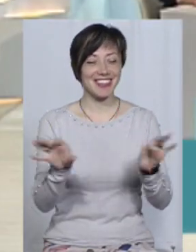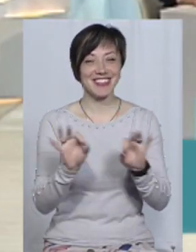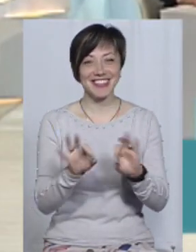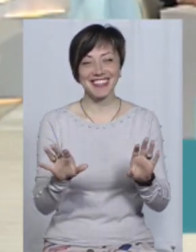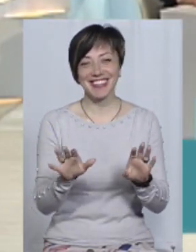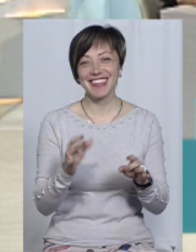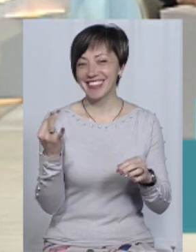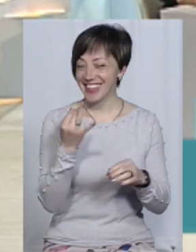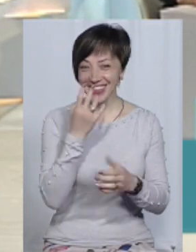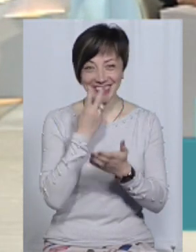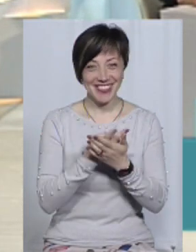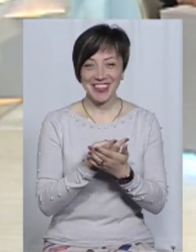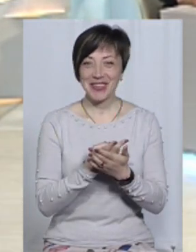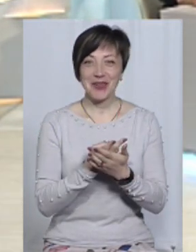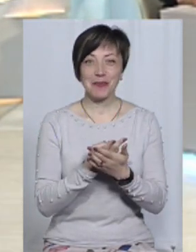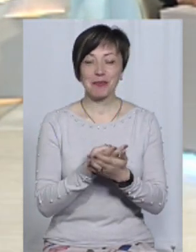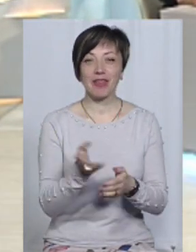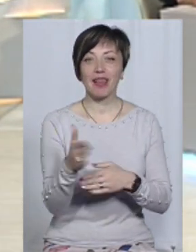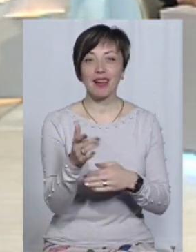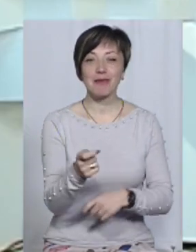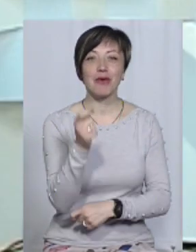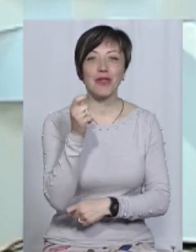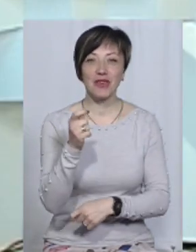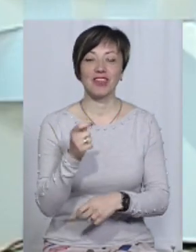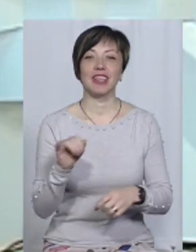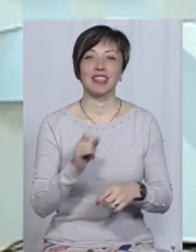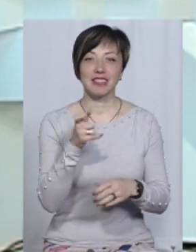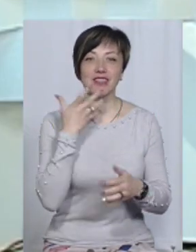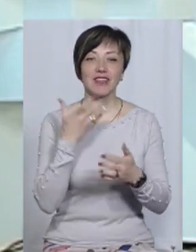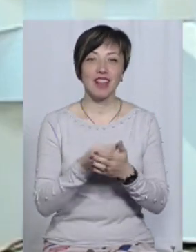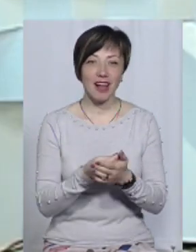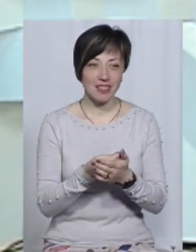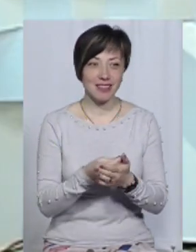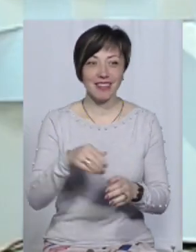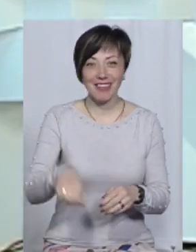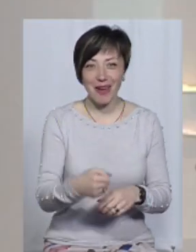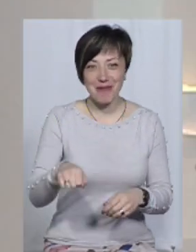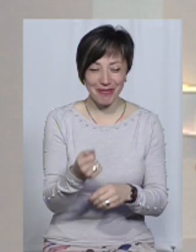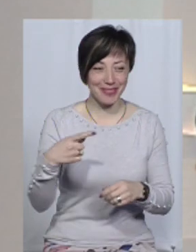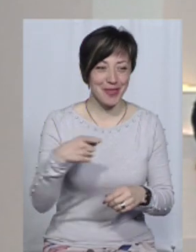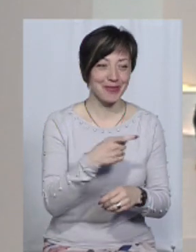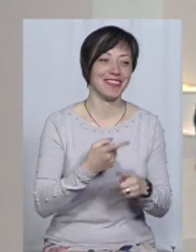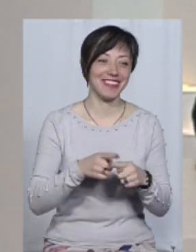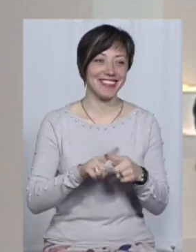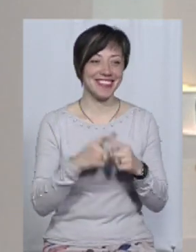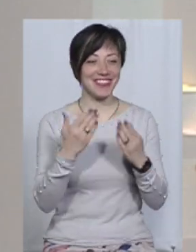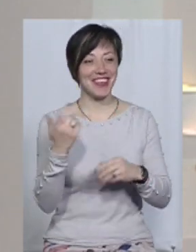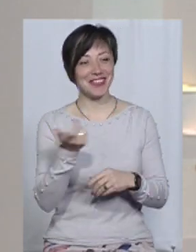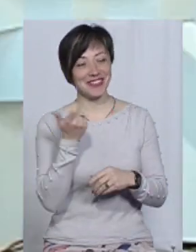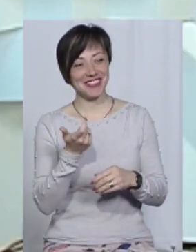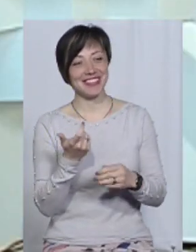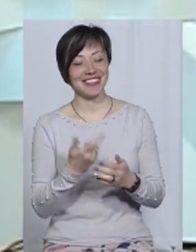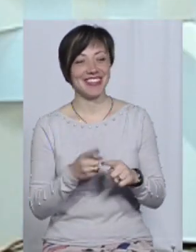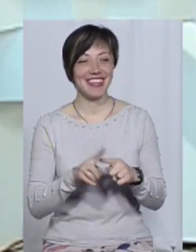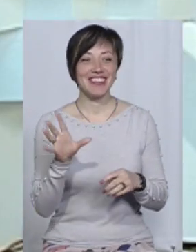є, так цікаво, я дивився тариф риболовля з власно накопаними хлопаками, бо вам господар накопав,